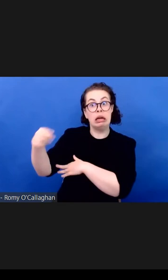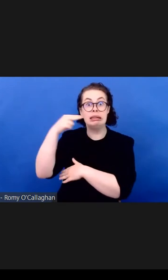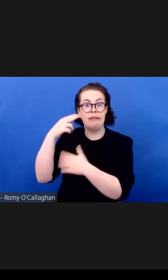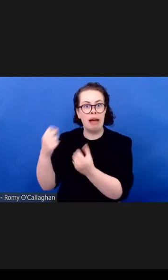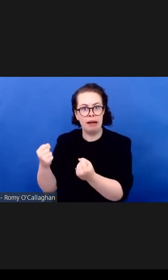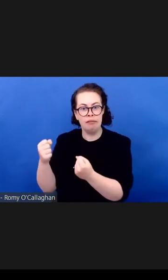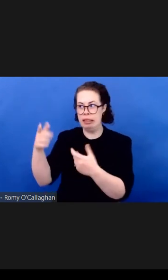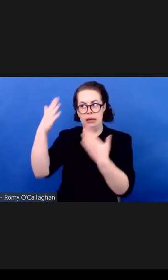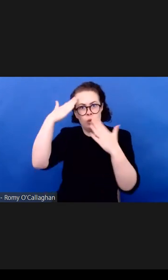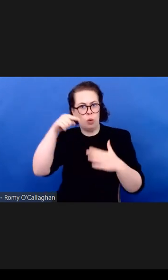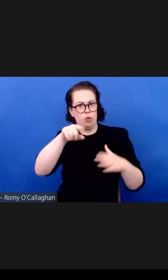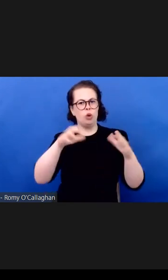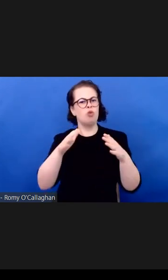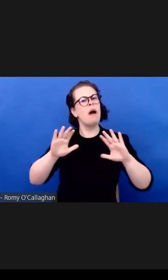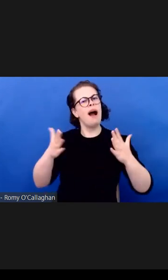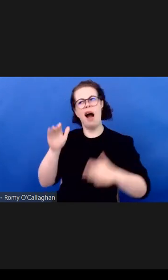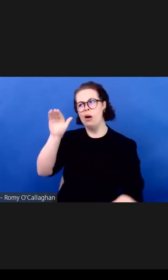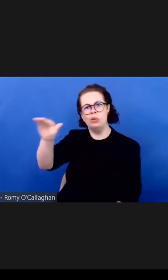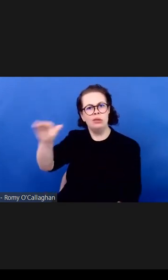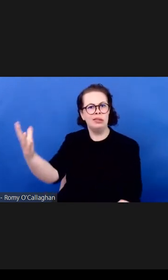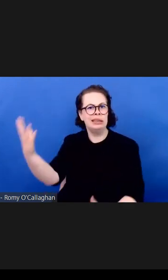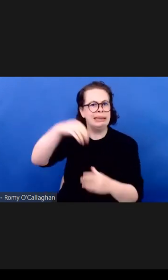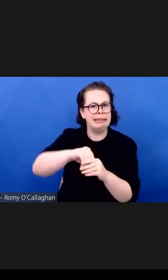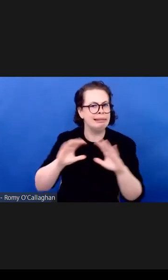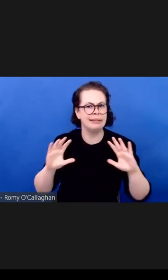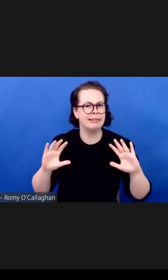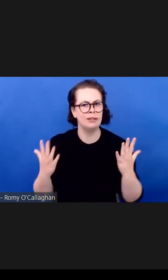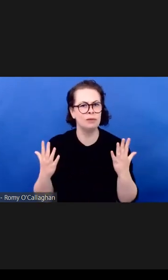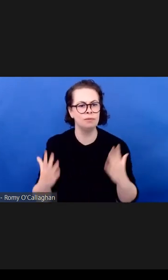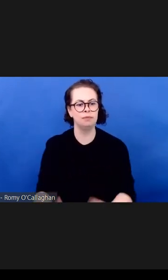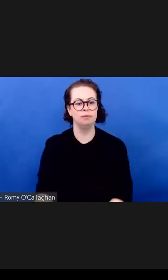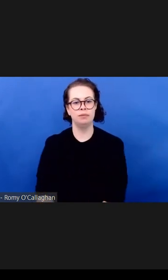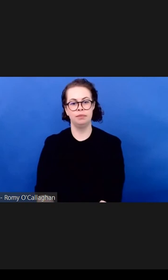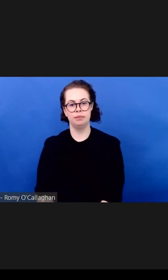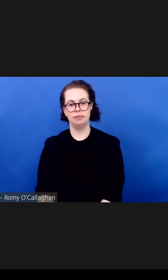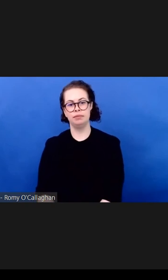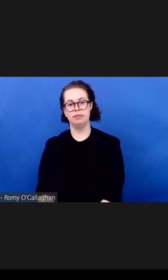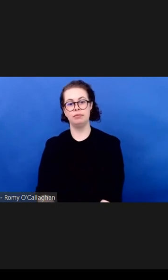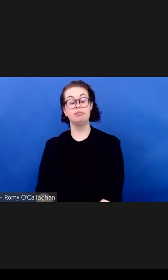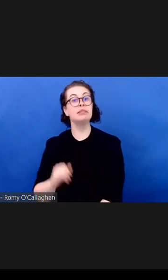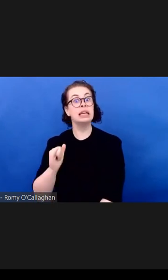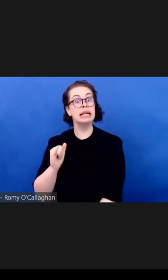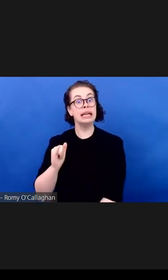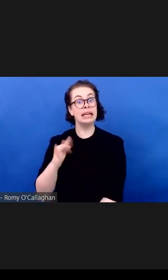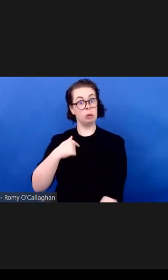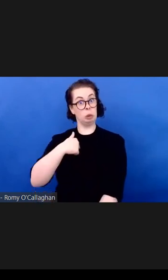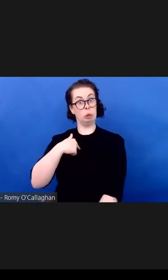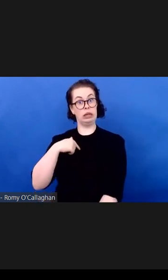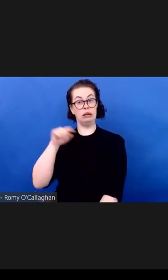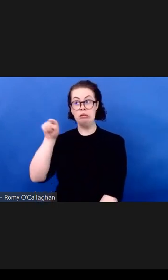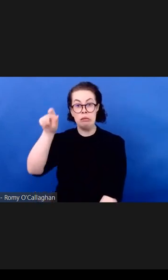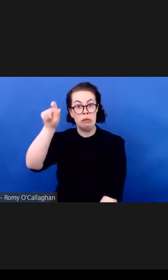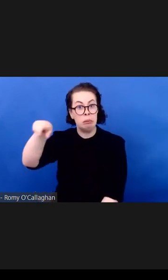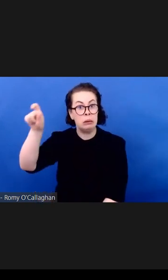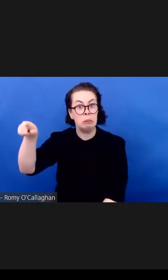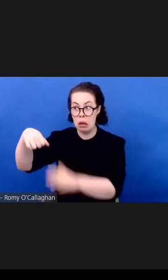আছে, তাদেরকে আপনারা কিভাবে আপনাদের দলের সঙ্গে যুক্ত করবেন? জানতে পারলাম যে একটা বাচ্চা বধির, তিনি